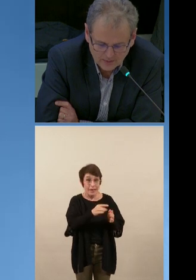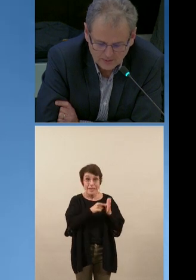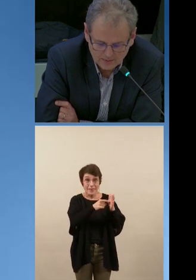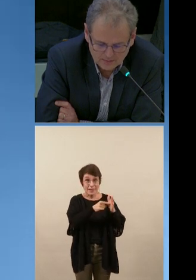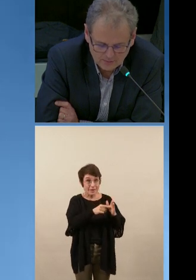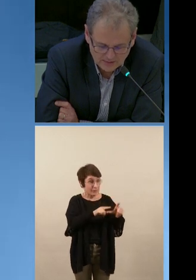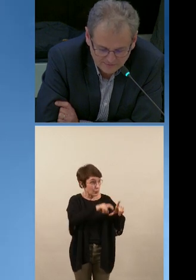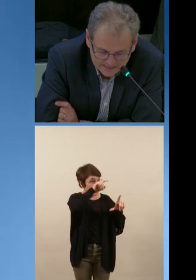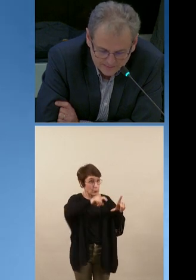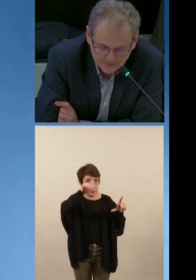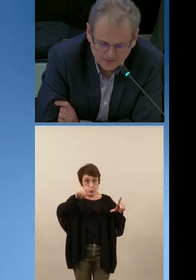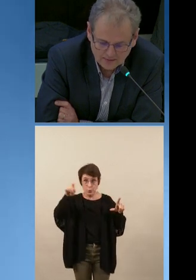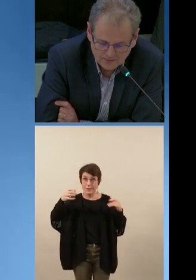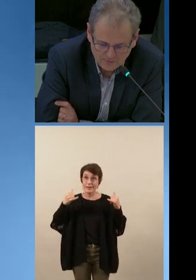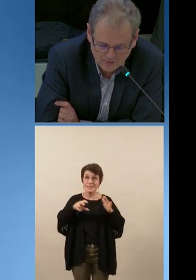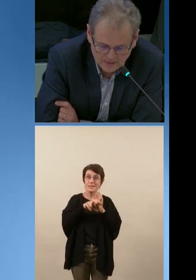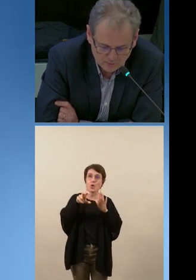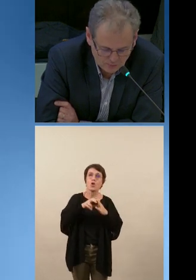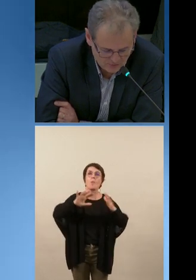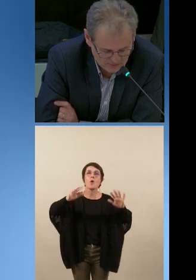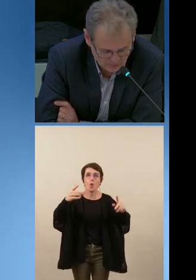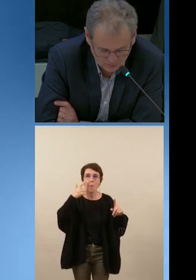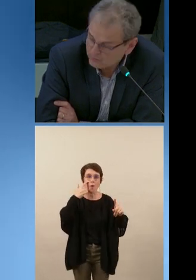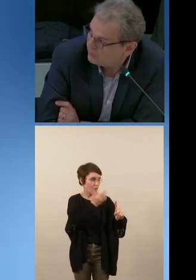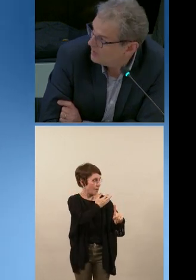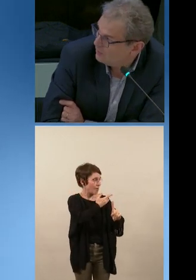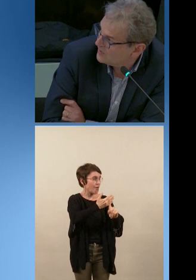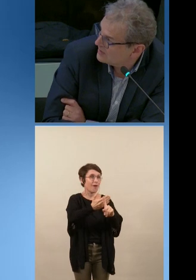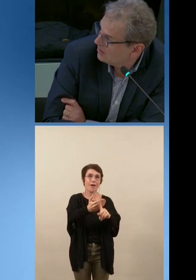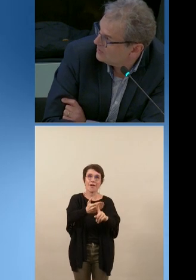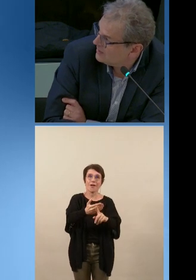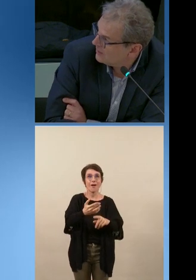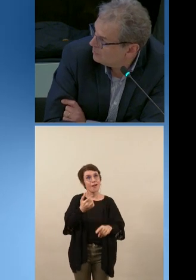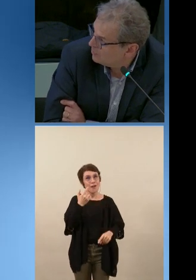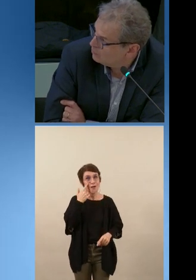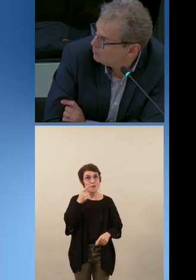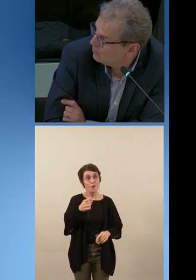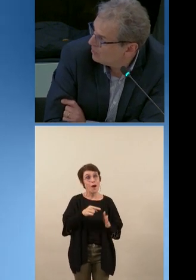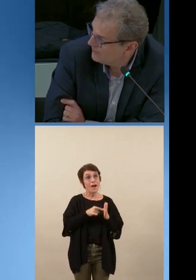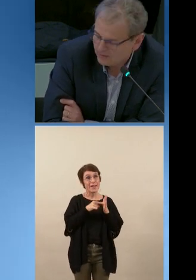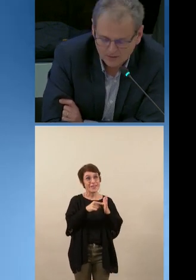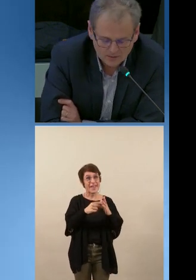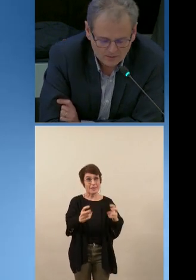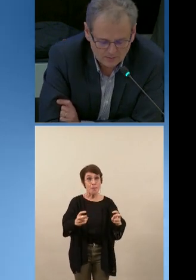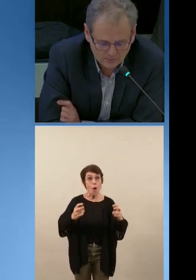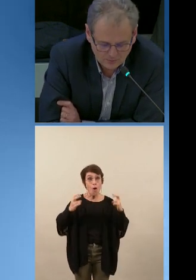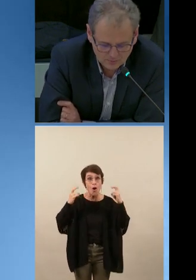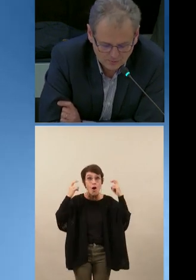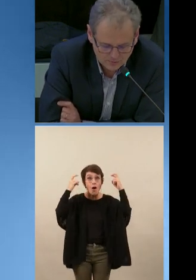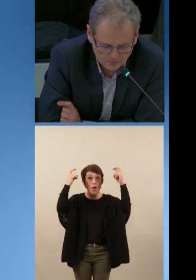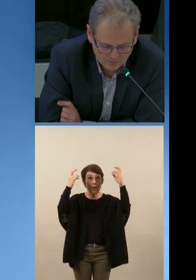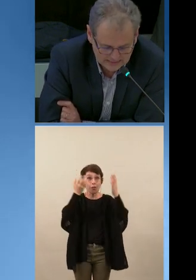l'endettement de la ville vous voyez où se situe la hausse extraordinaire le le doublement